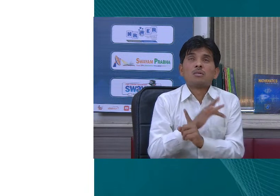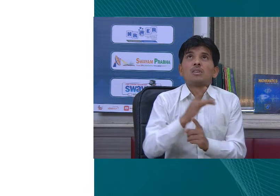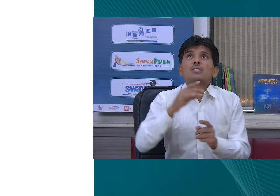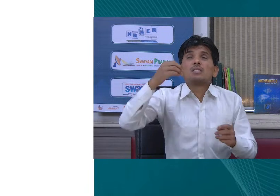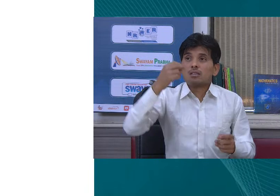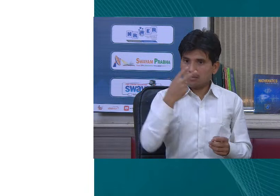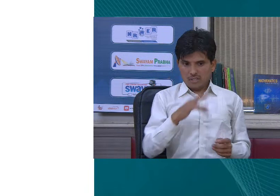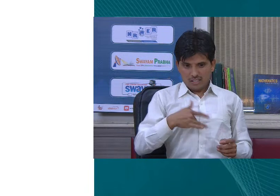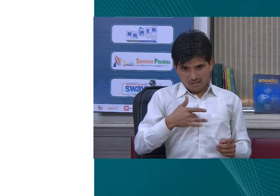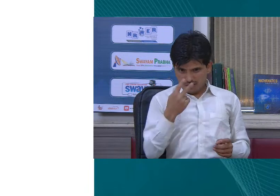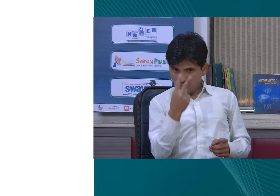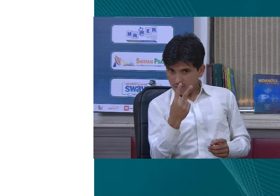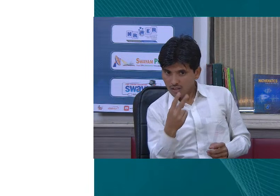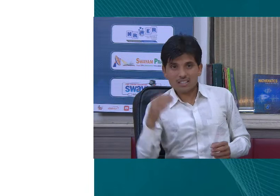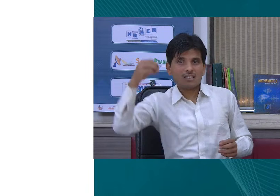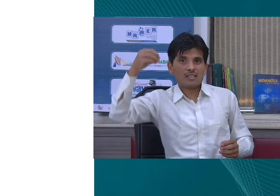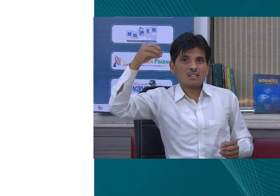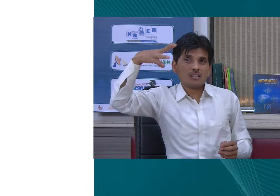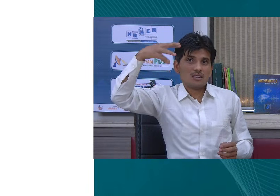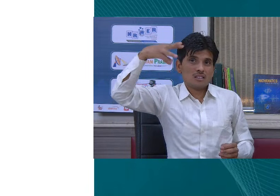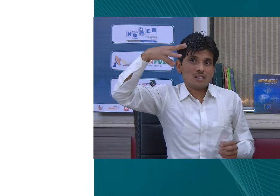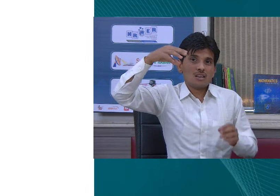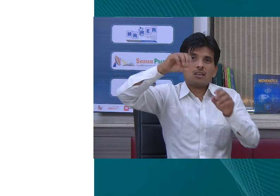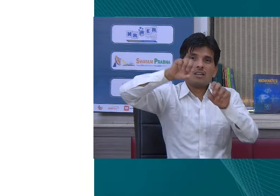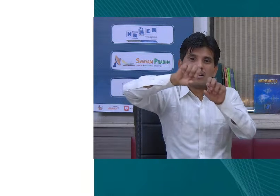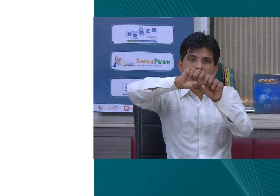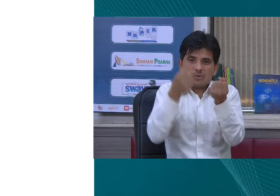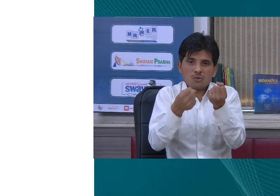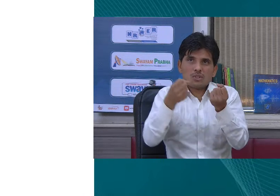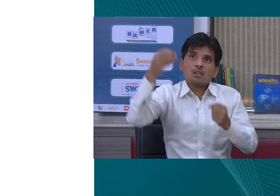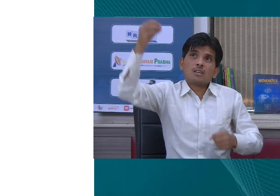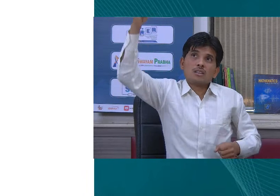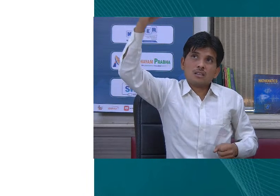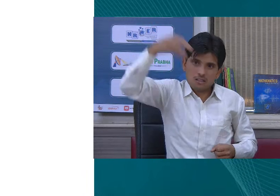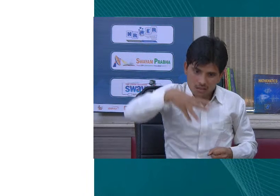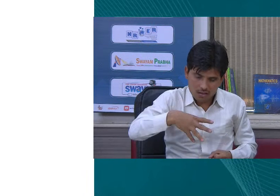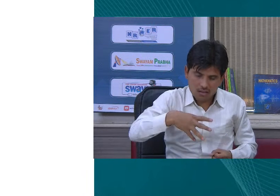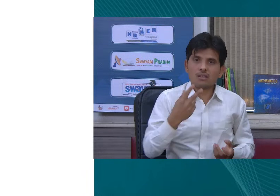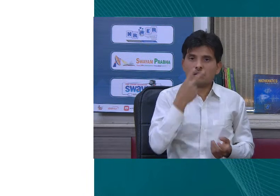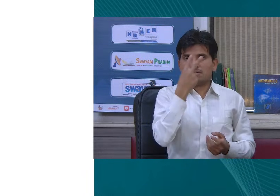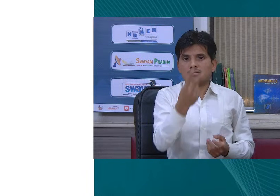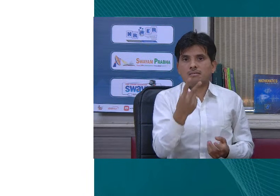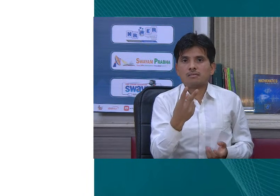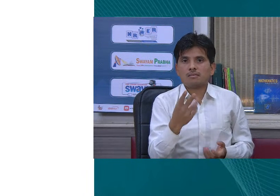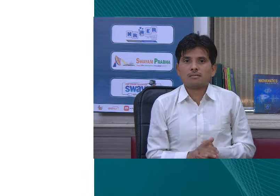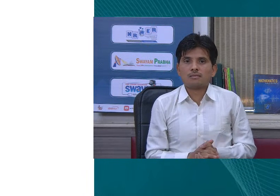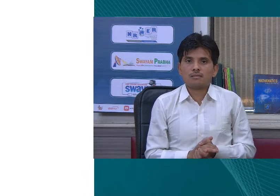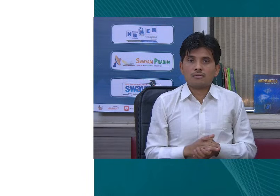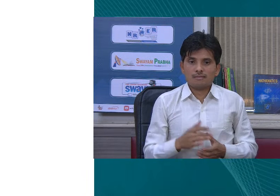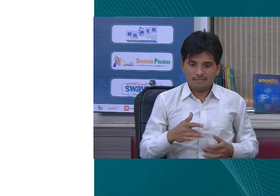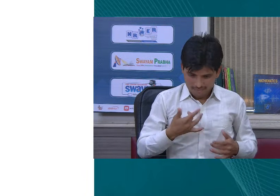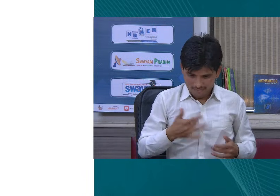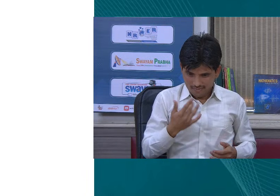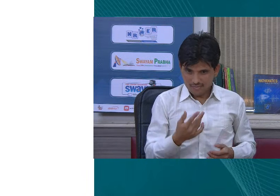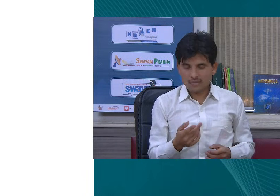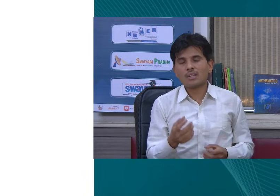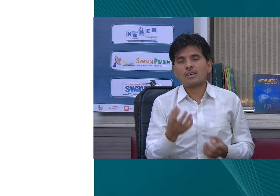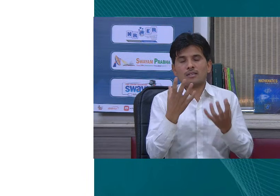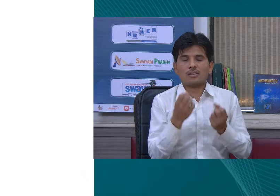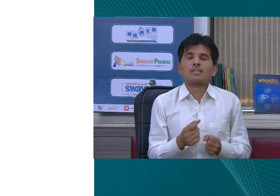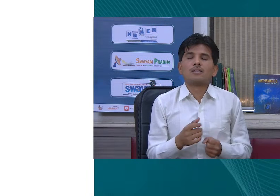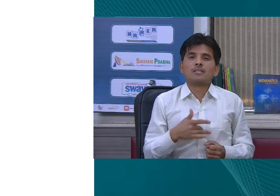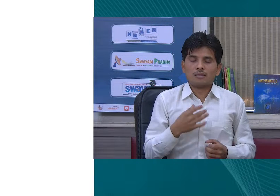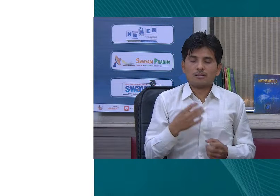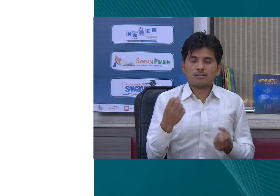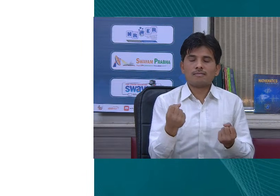नजर आए. तो काफी बार हमारे कहानियों में होता है कि आप टूटे हुए तारे को देखें तो मन ही मन कुछ विश करें तो वो पूरा हो